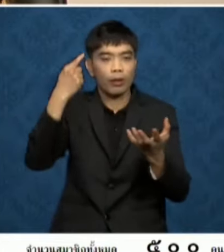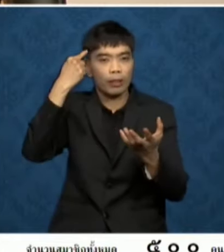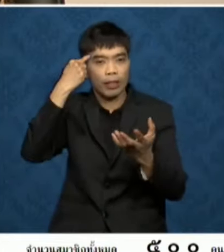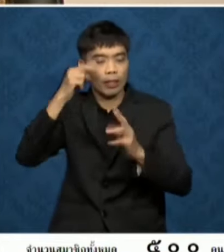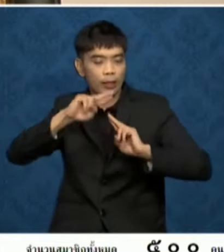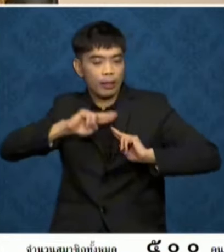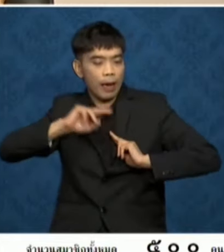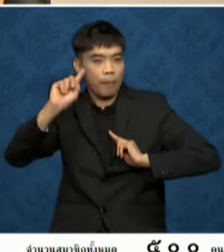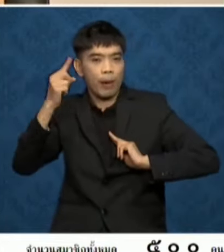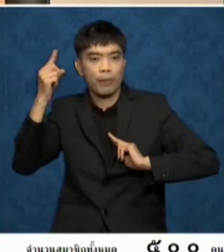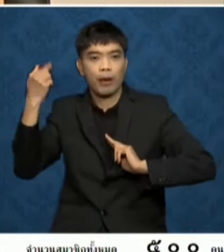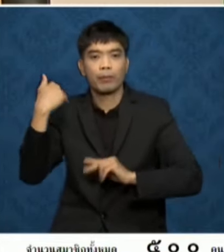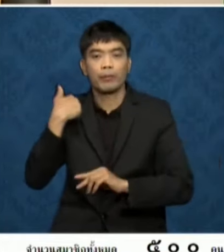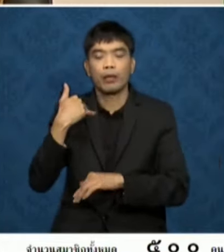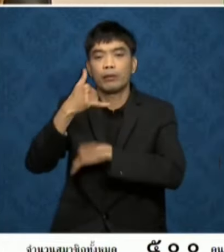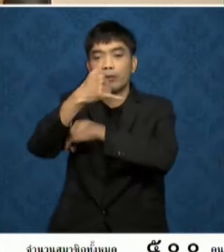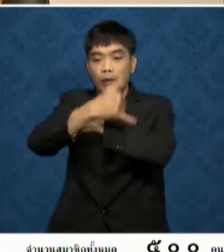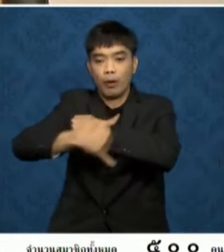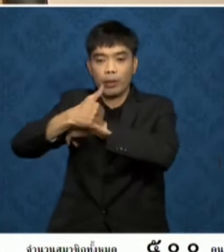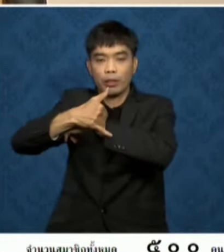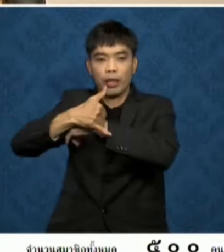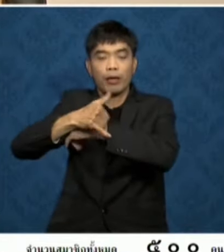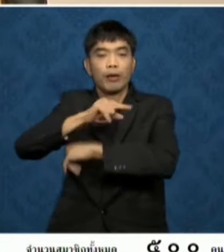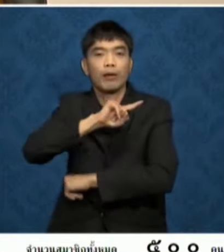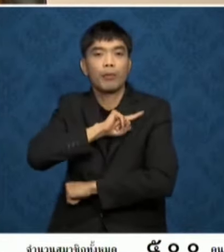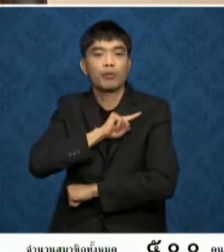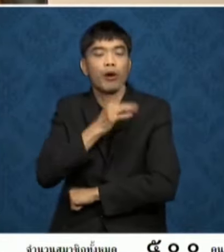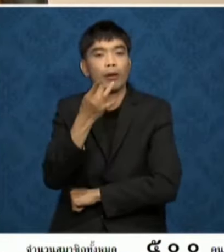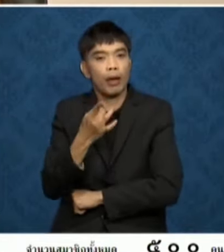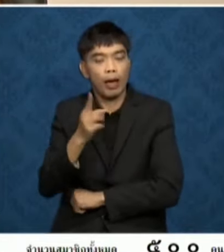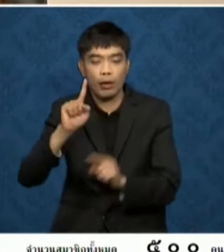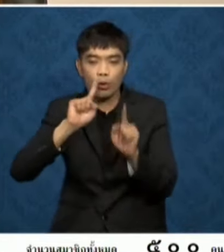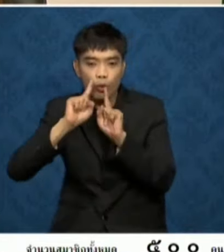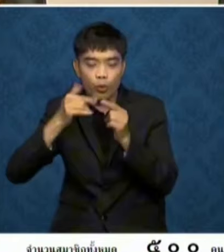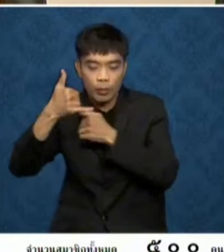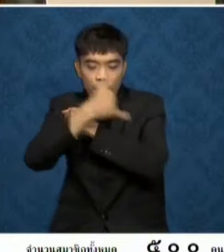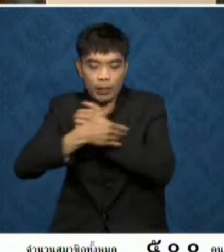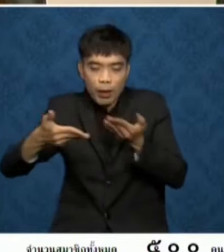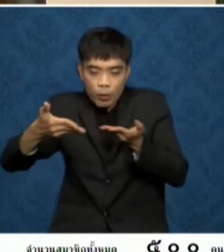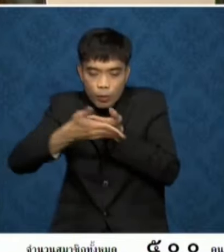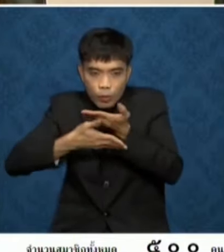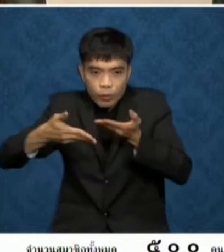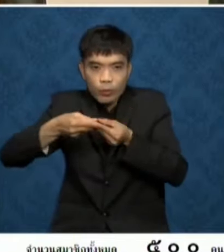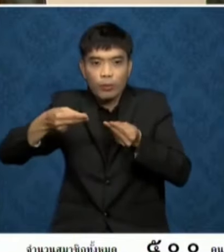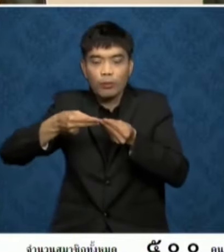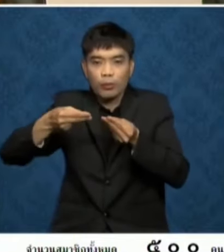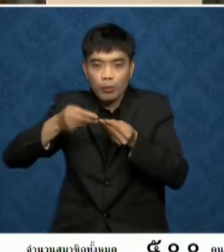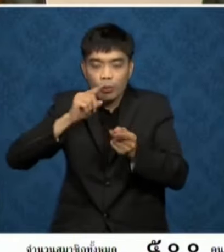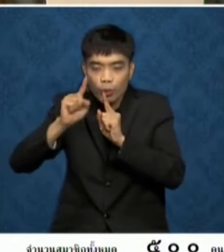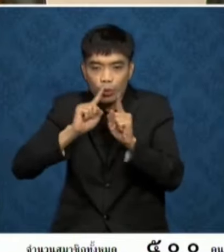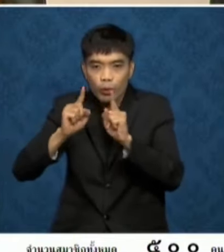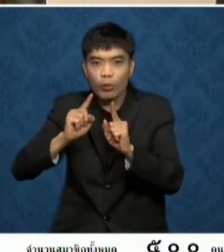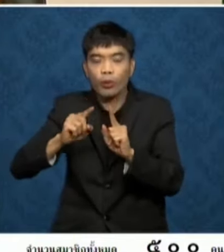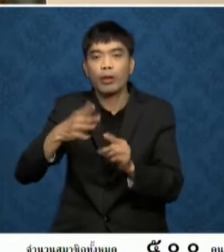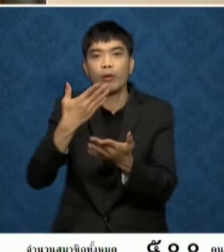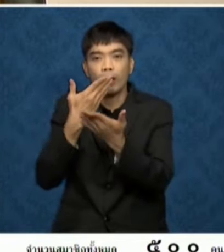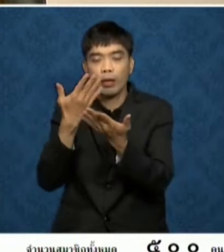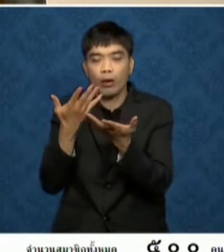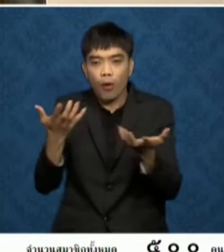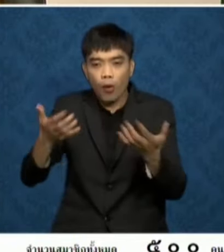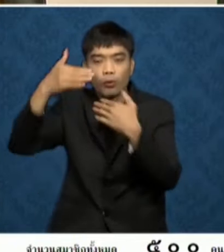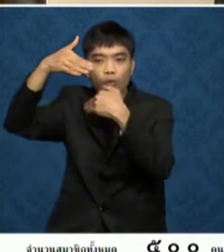ในภารกิจด้านต่างประเทศก็มีหลายอย่างนะคะเช่นการเจรจาการค้าระหว่างประเทศนะคะการจัดระเบียบและบริหารการนำเข้าส่งออ